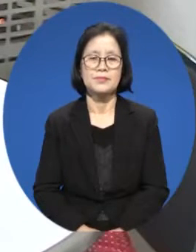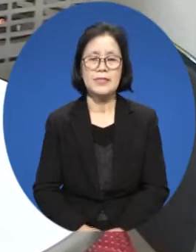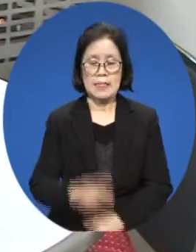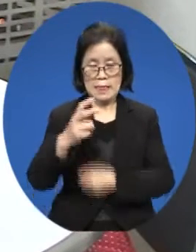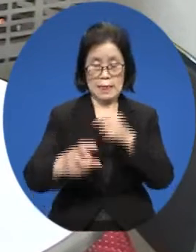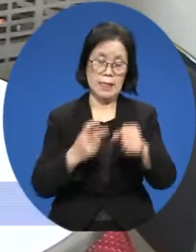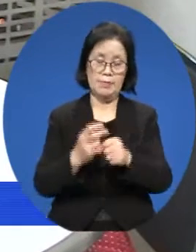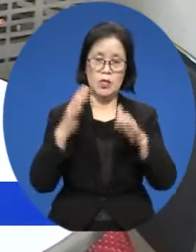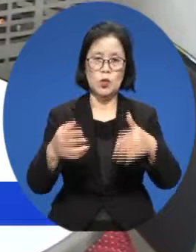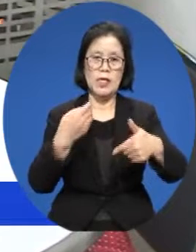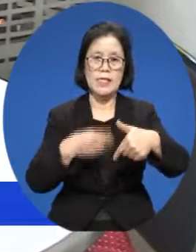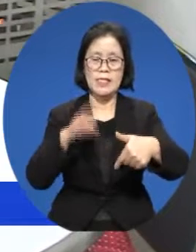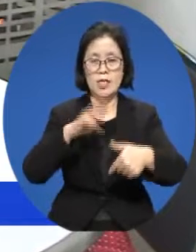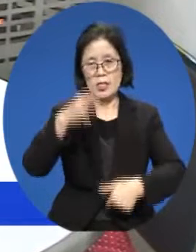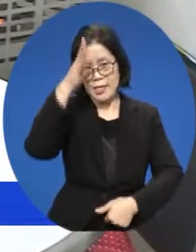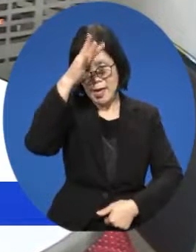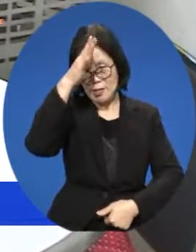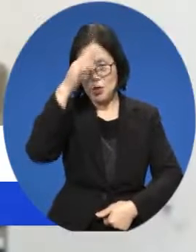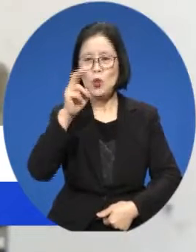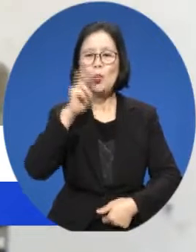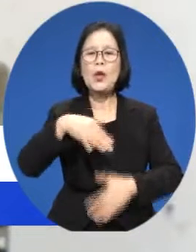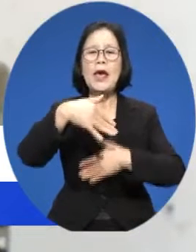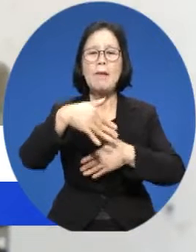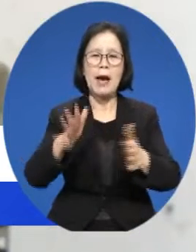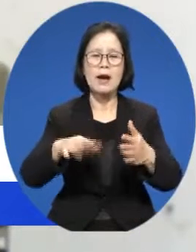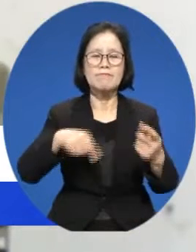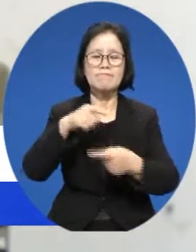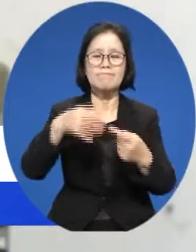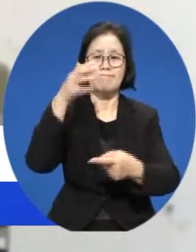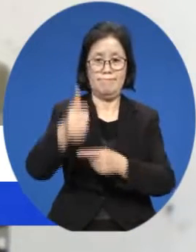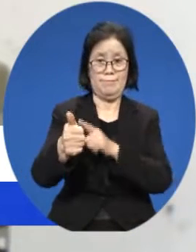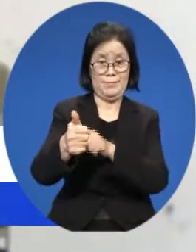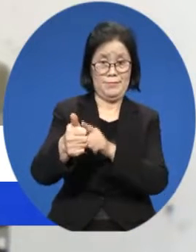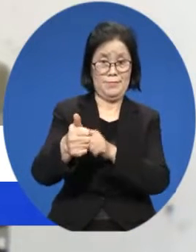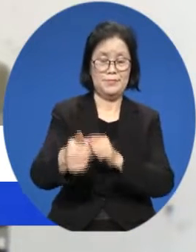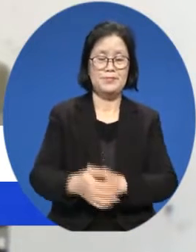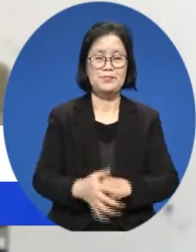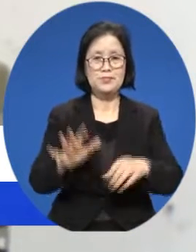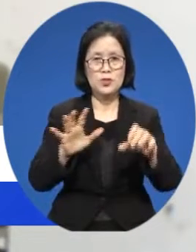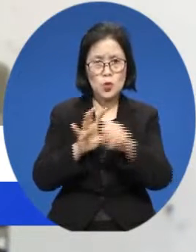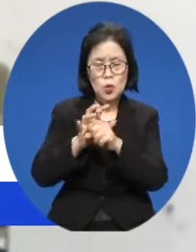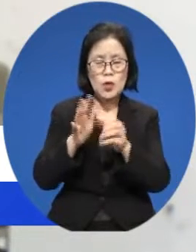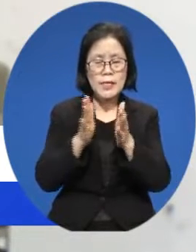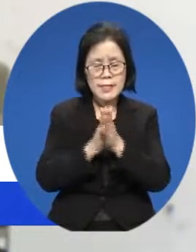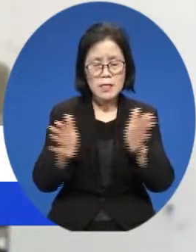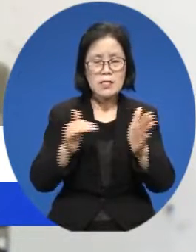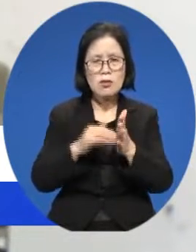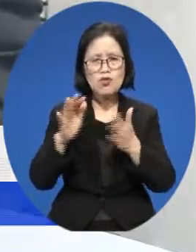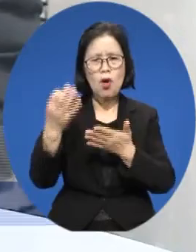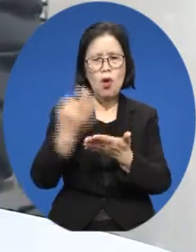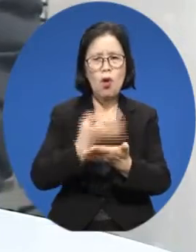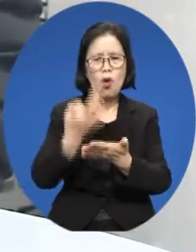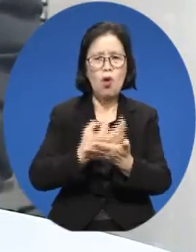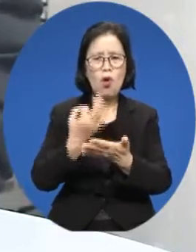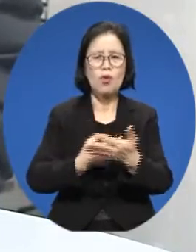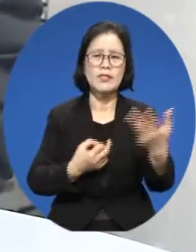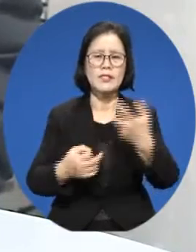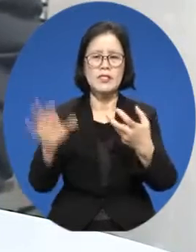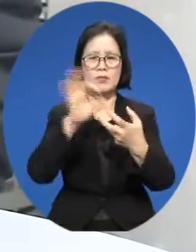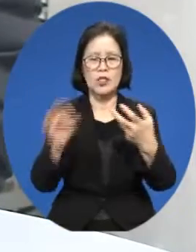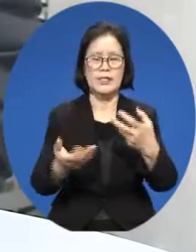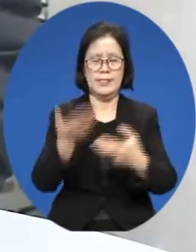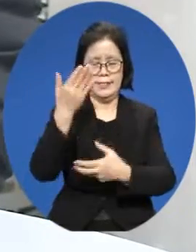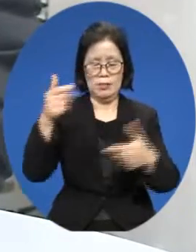20년 동안 인천 계양구에서 노래방을 운영해온 김병길 씨. 코로나19가 시작되고 벌어들이는 수입은 70%